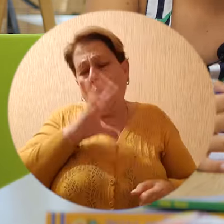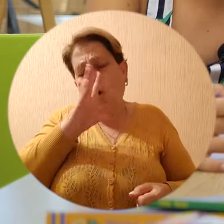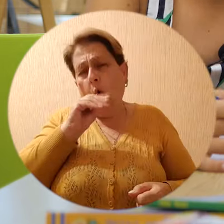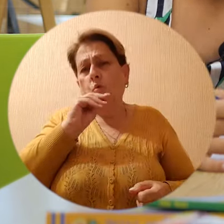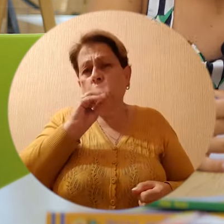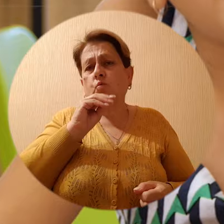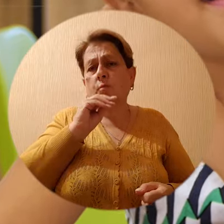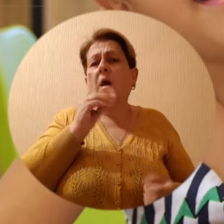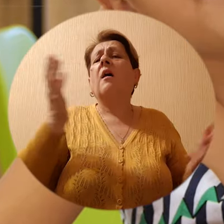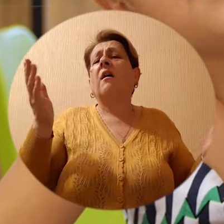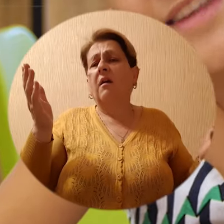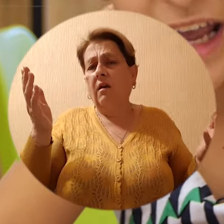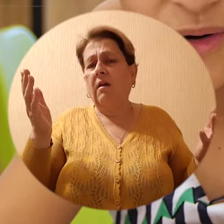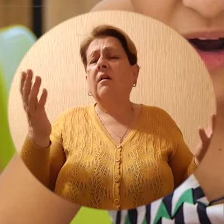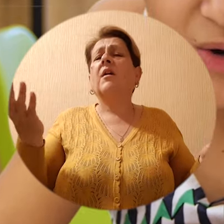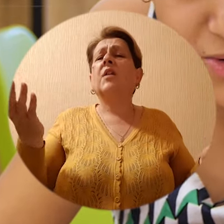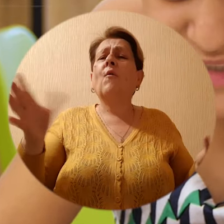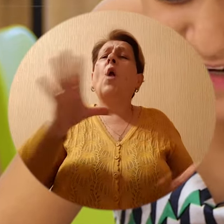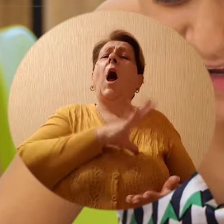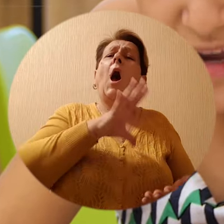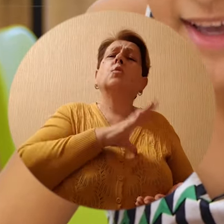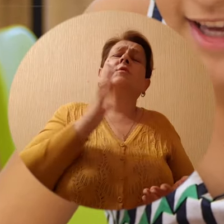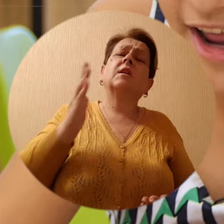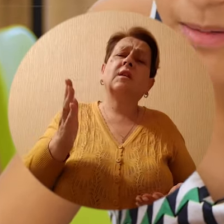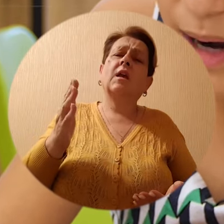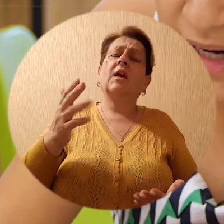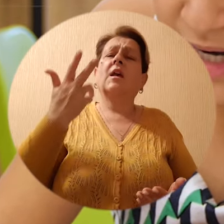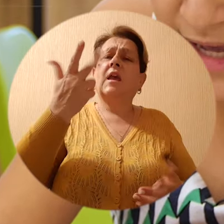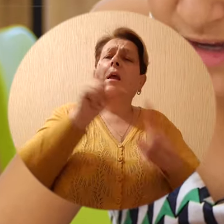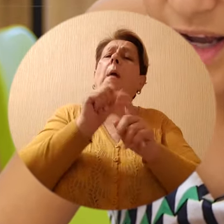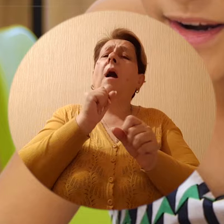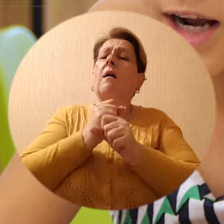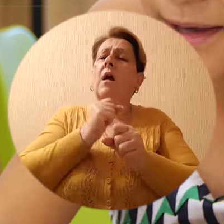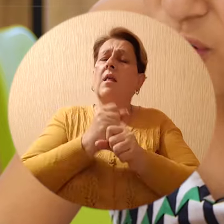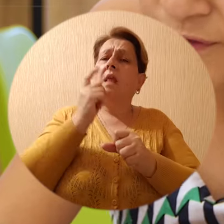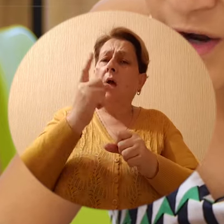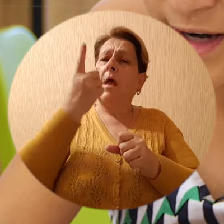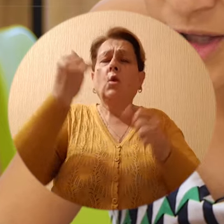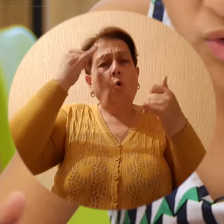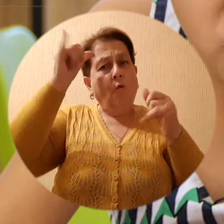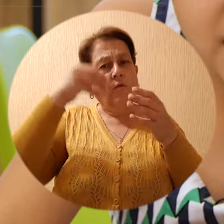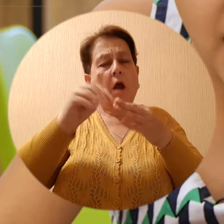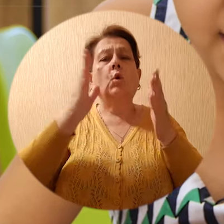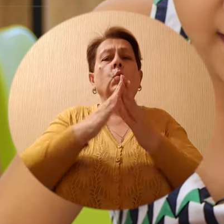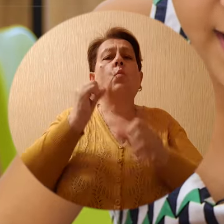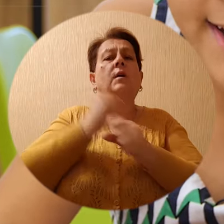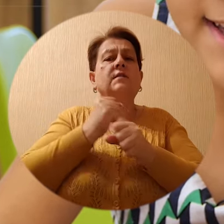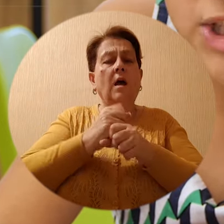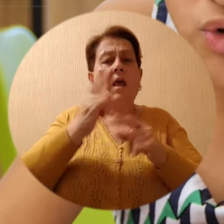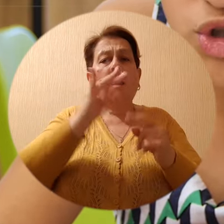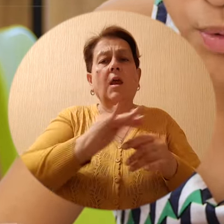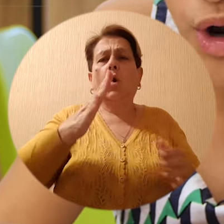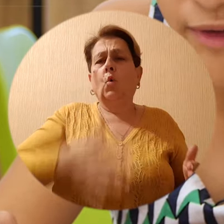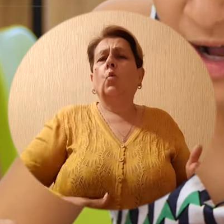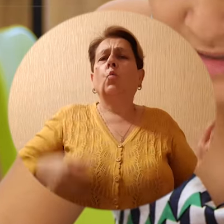խոսում. «Է, թե որ հարուստ լինեի, երեք բան կանեի, նախ մի կով կառնեի, տուն կսարքեի,